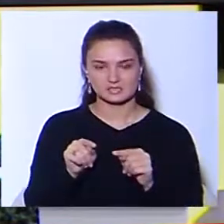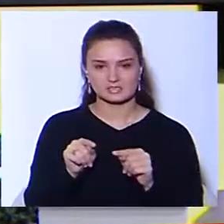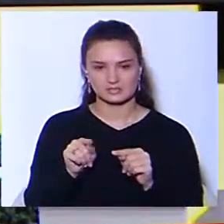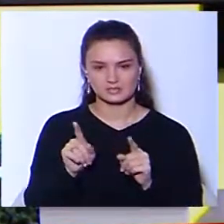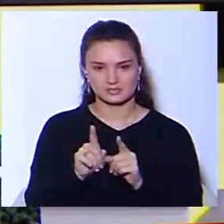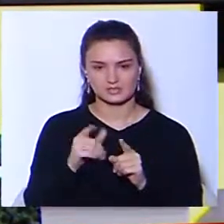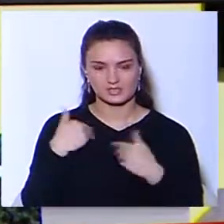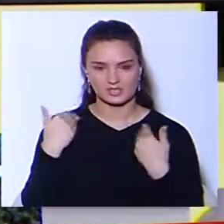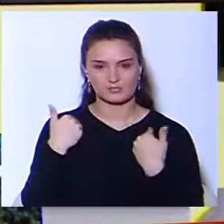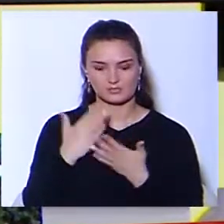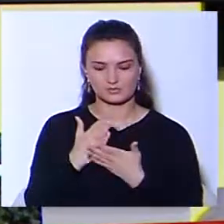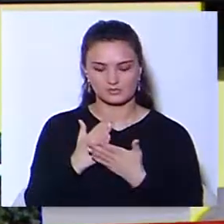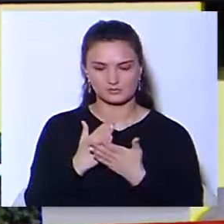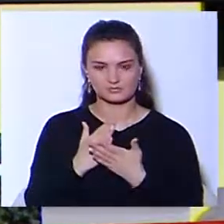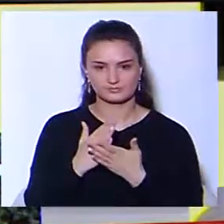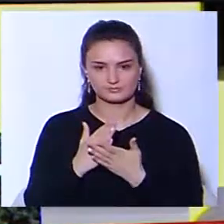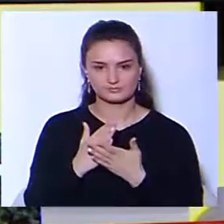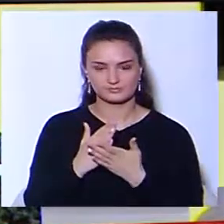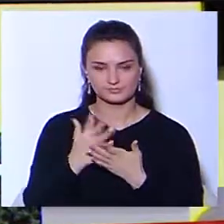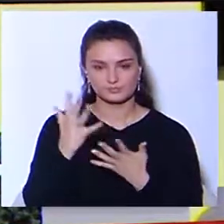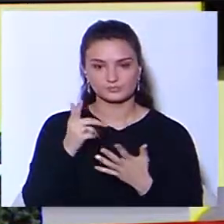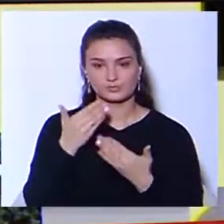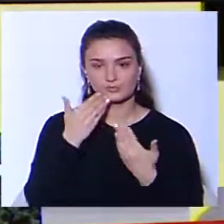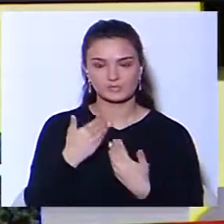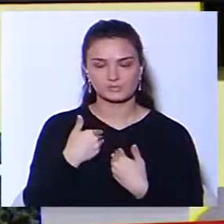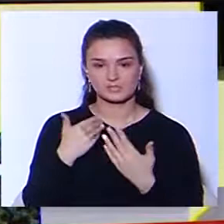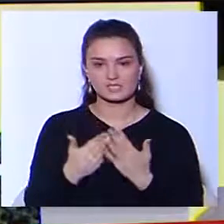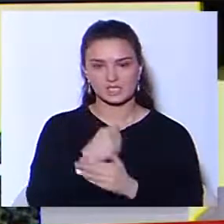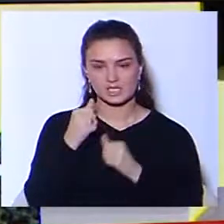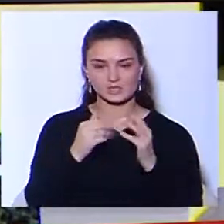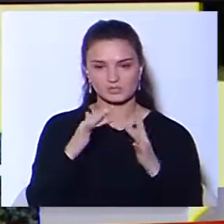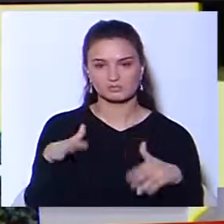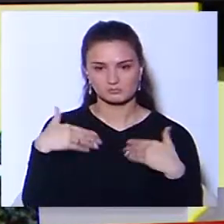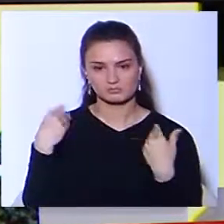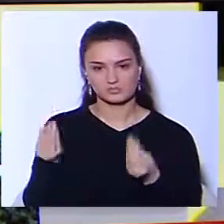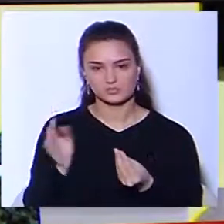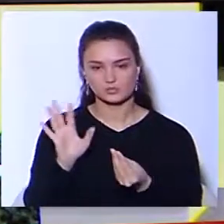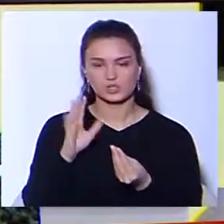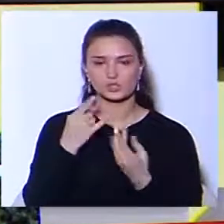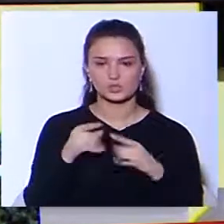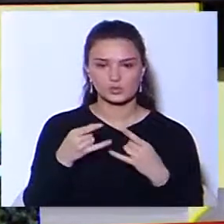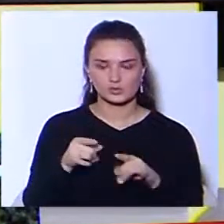კია. Მცირე რაოდენობით, მაგრამ თუ თქვენ მეკითხებით საახალწოდ მივცეთ თუ არა შოკოლადი